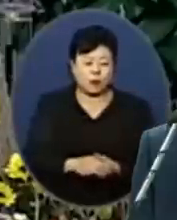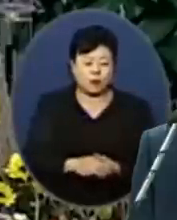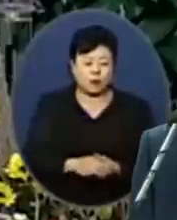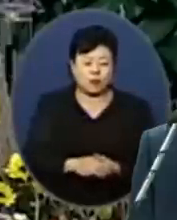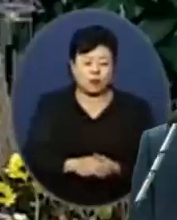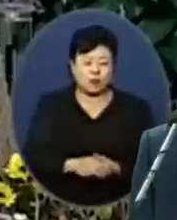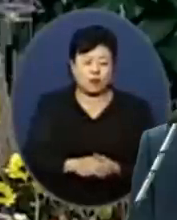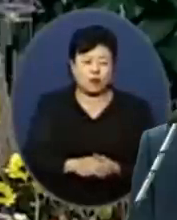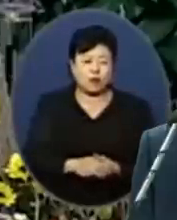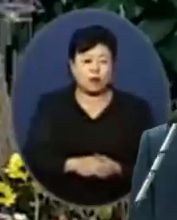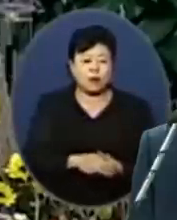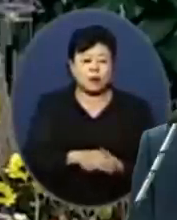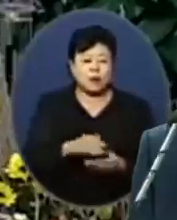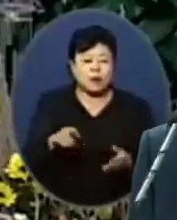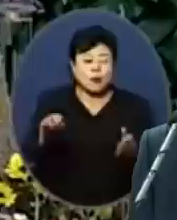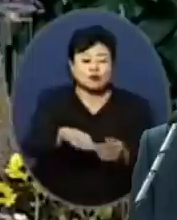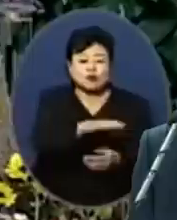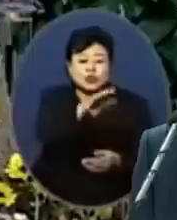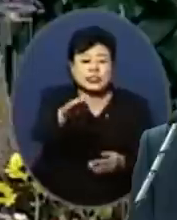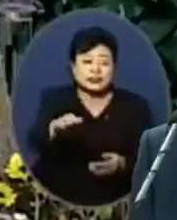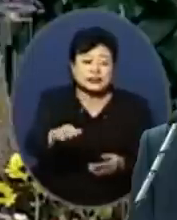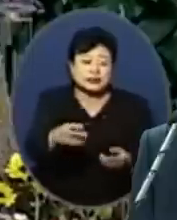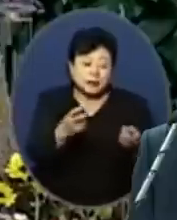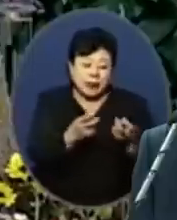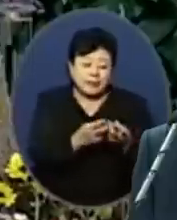우리는 어떻게 해야 되겠습니까? 그러면